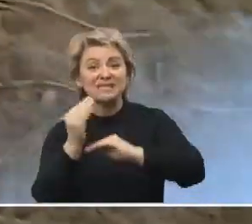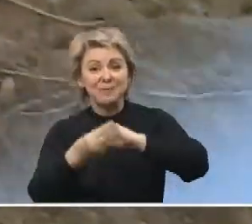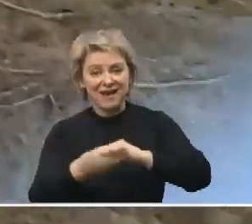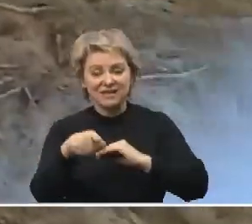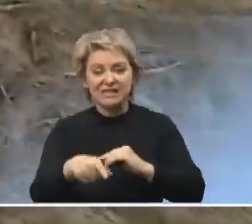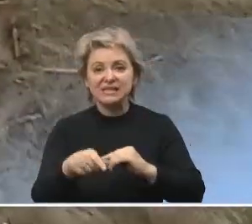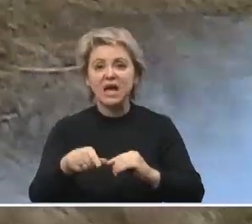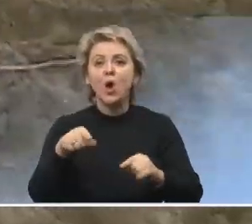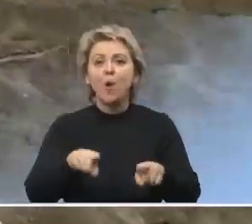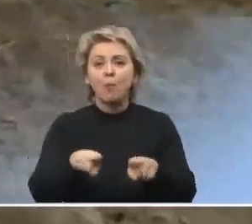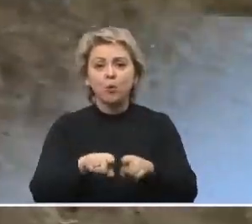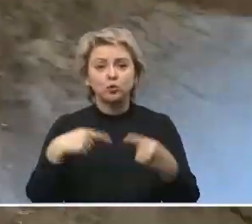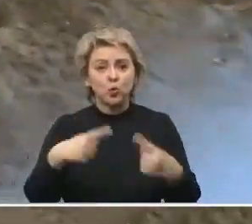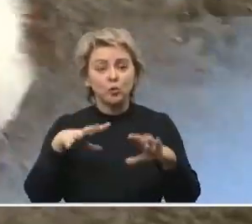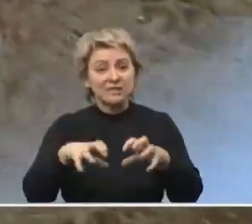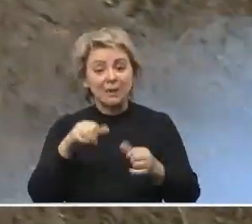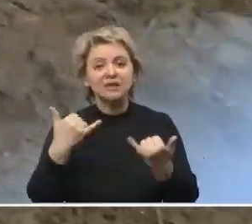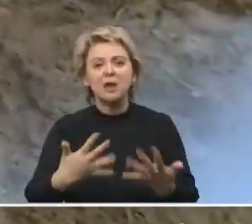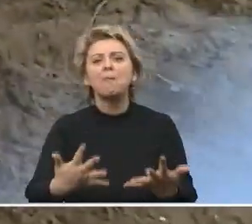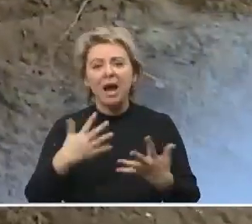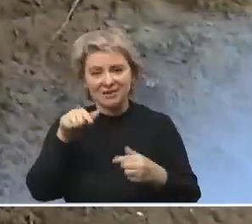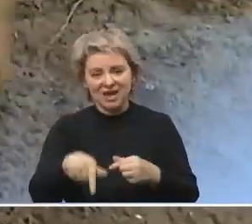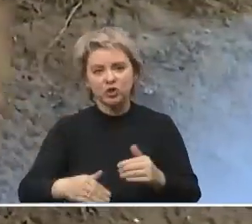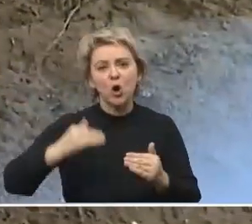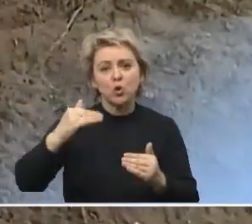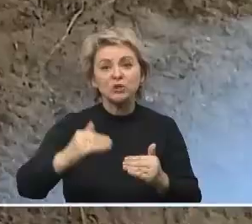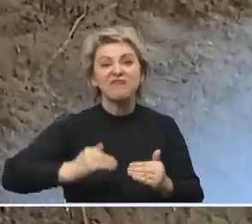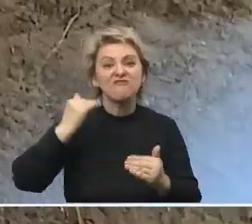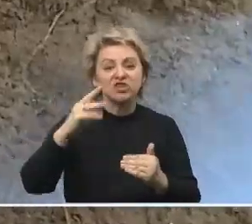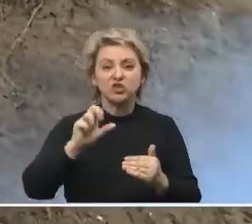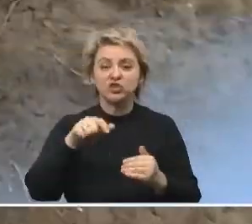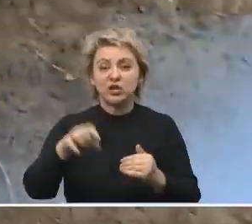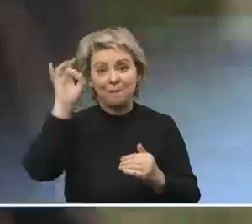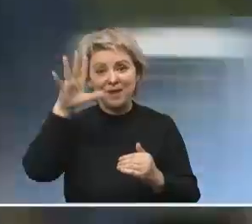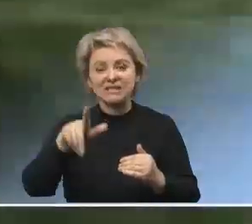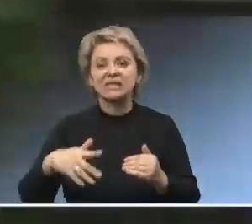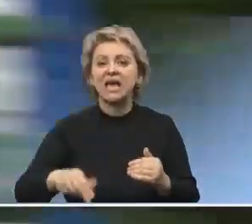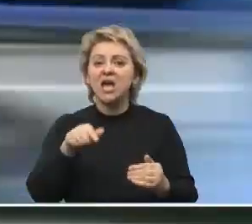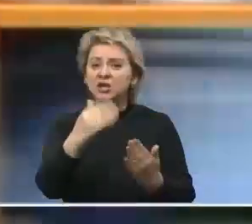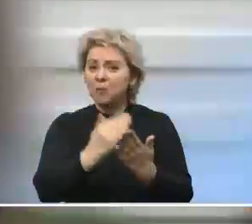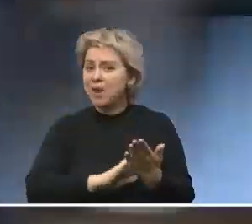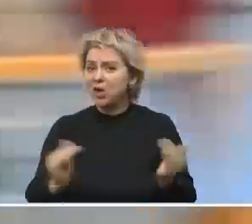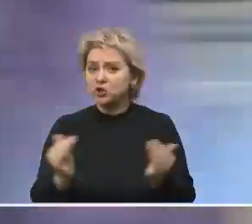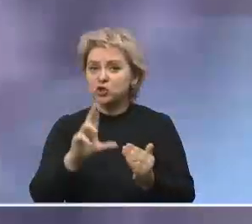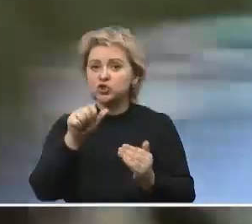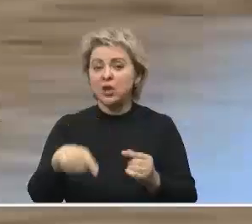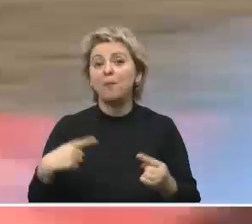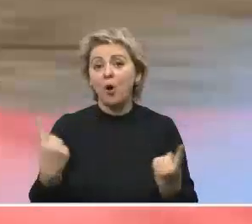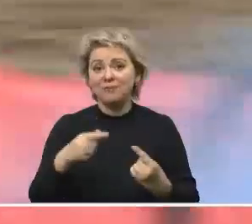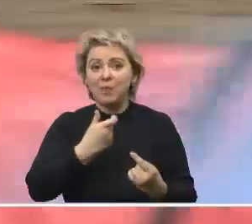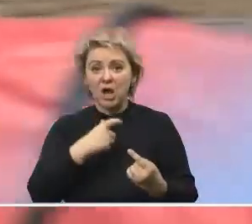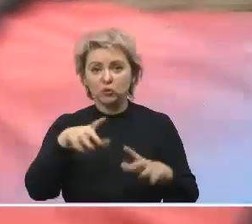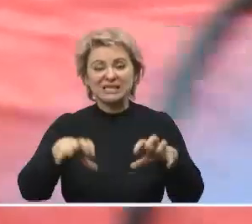замаскировался окрасом под бордер-колли. Но теперь понятно – его рост гораздо выше, чемпионские амбиции не меньше, чем у породистых